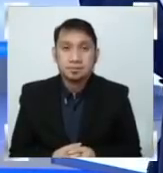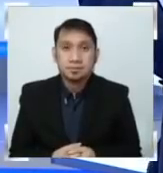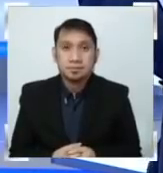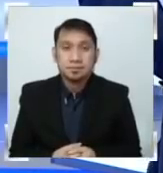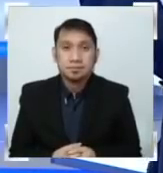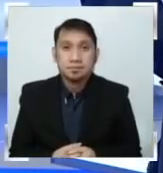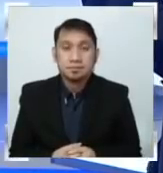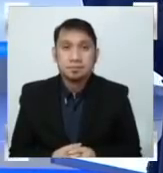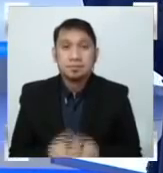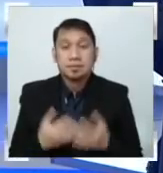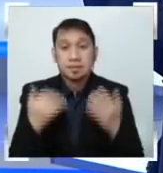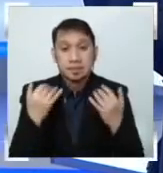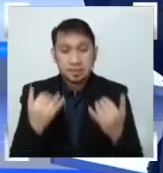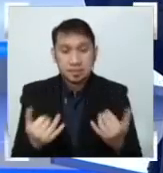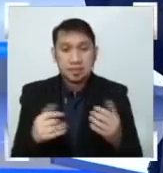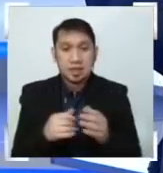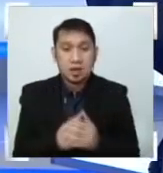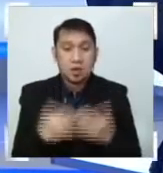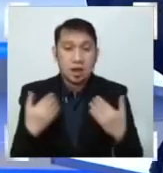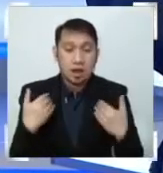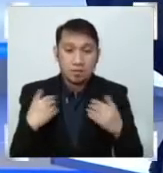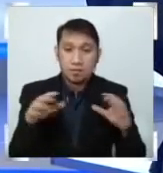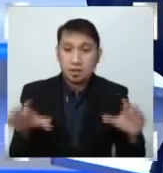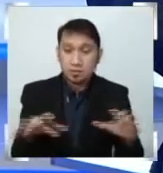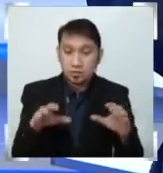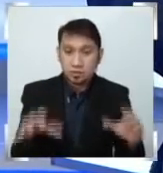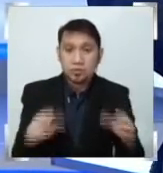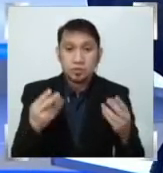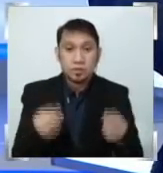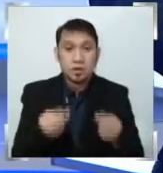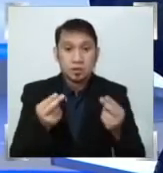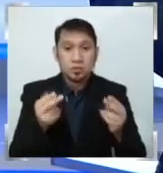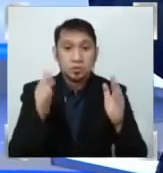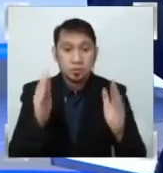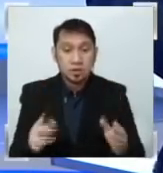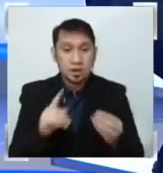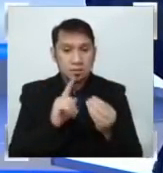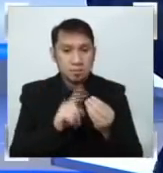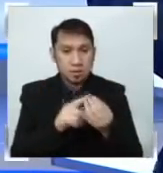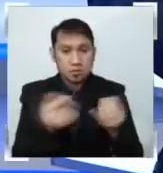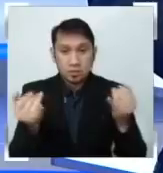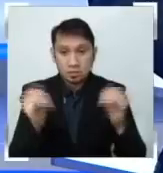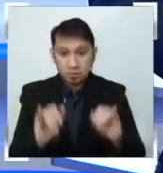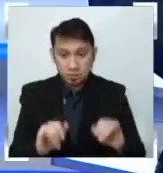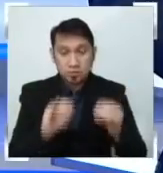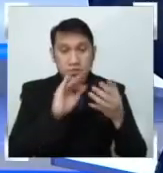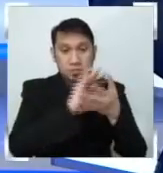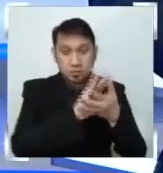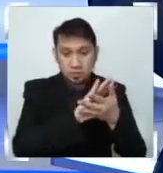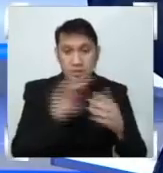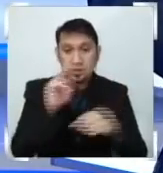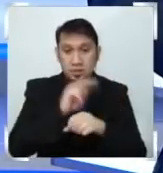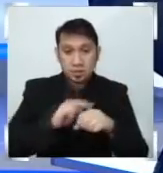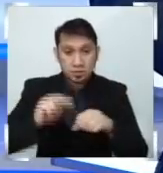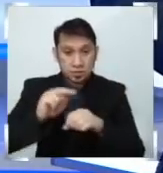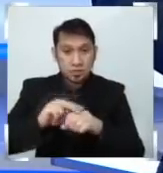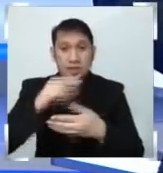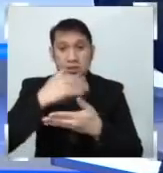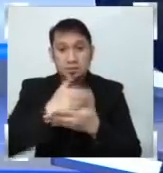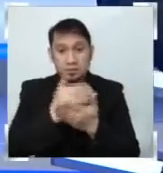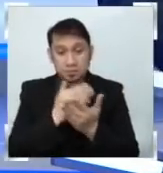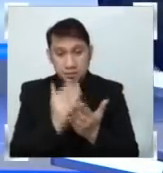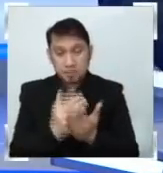Labas ng kanikaliang pahayag at aksyon ng ilang presidential aspirant kaugnay sa isyu ng pandemic, national budget, pati na rin ng